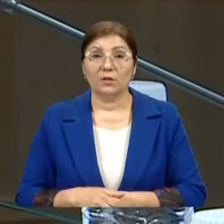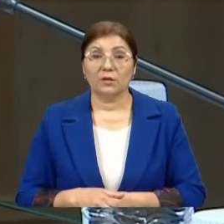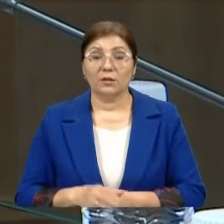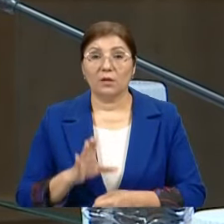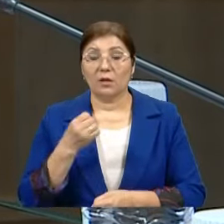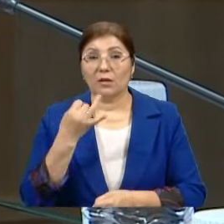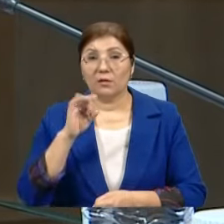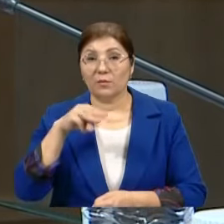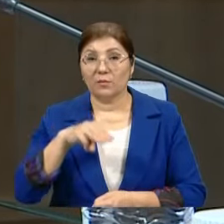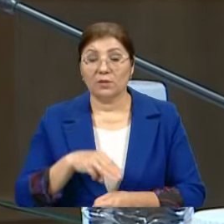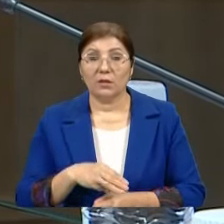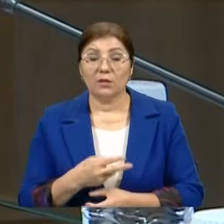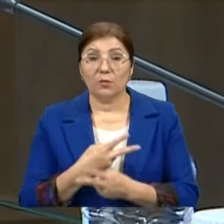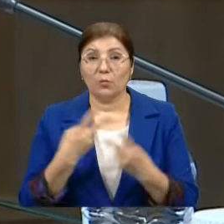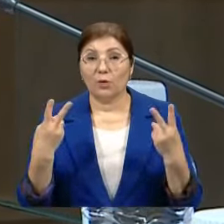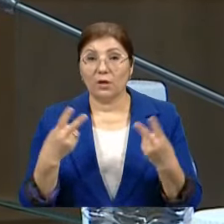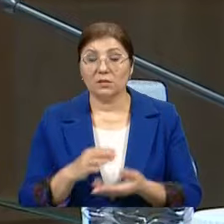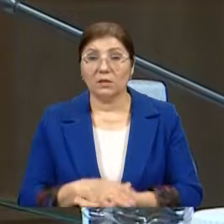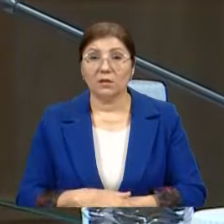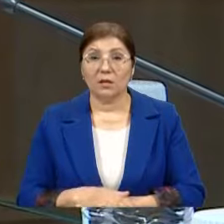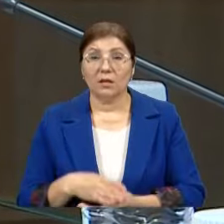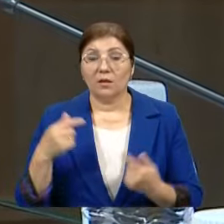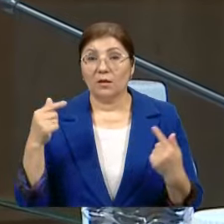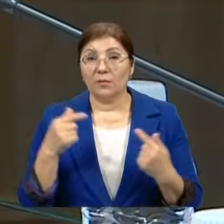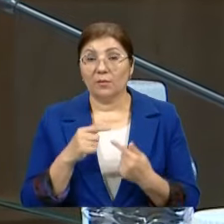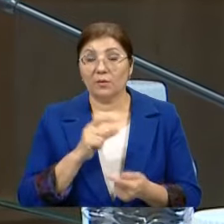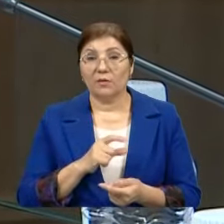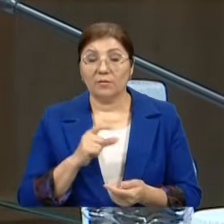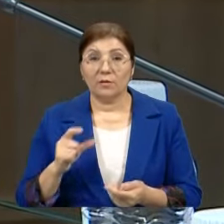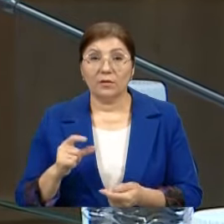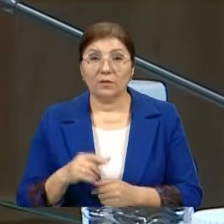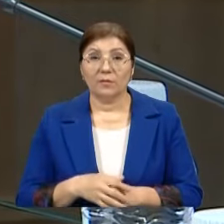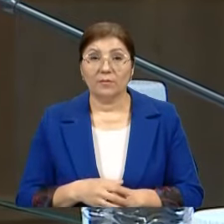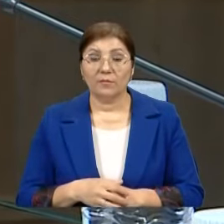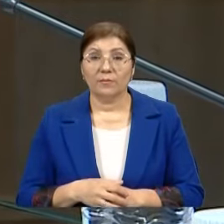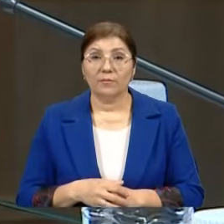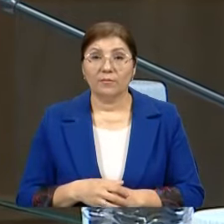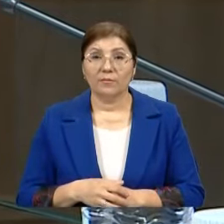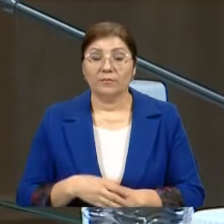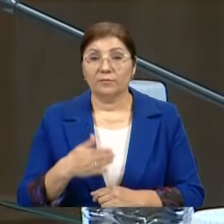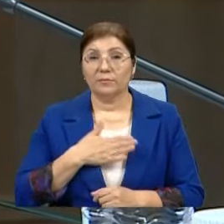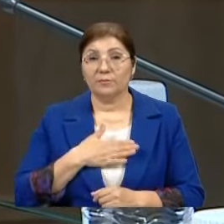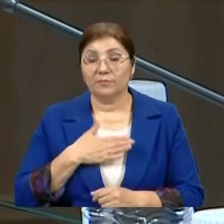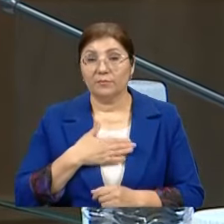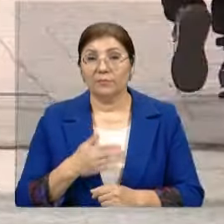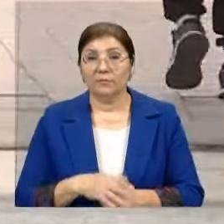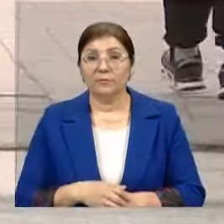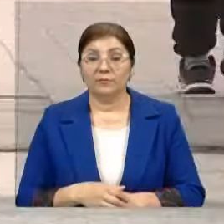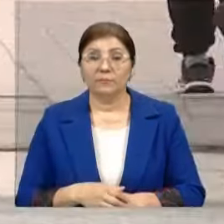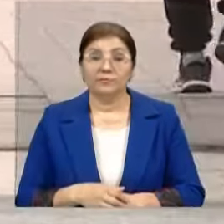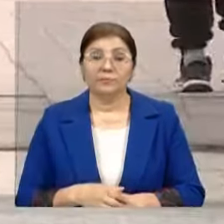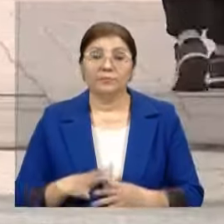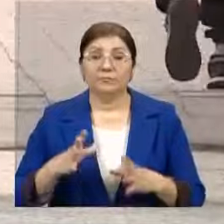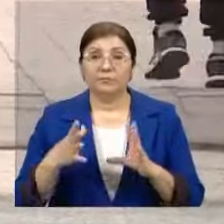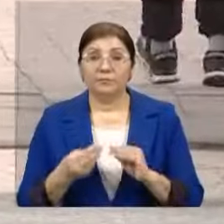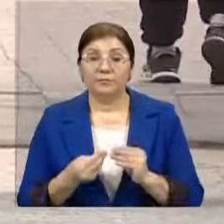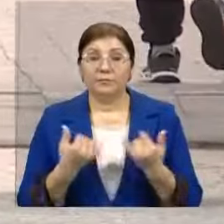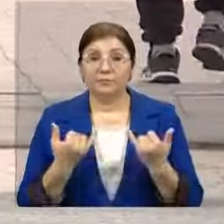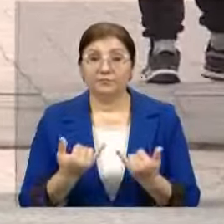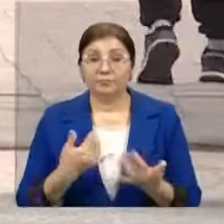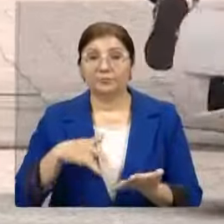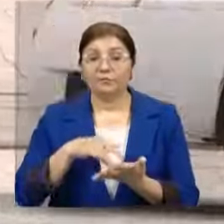сайте указать, соответственно, данные лиц и актуализировать данные сведения. Всего в настоящее время